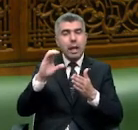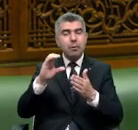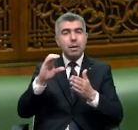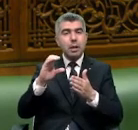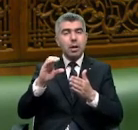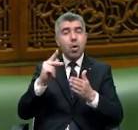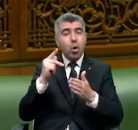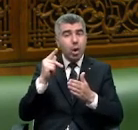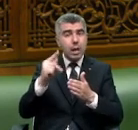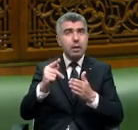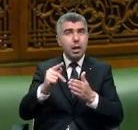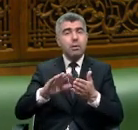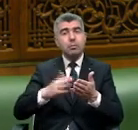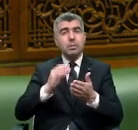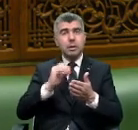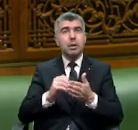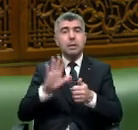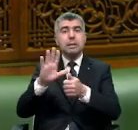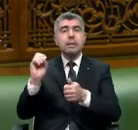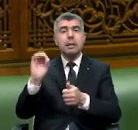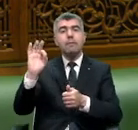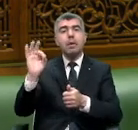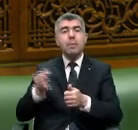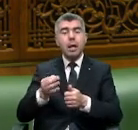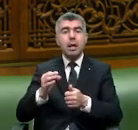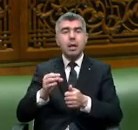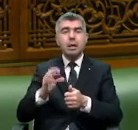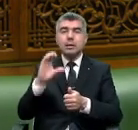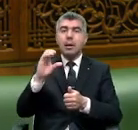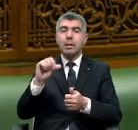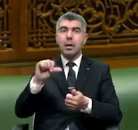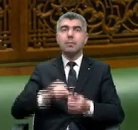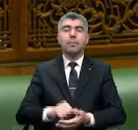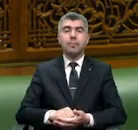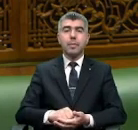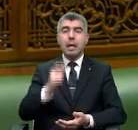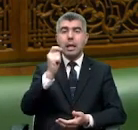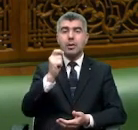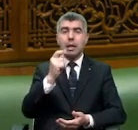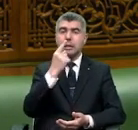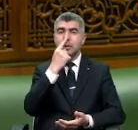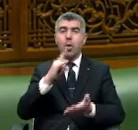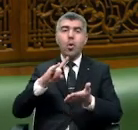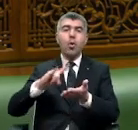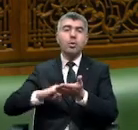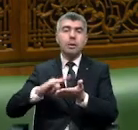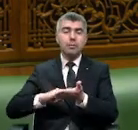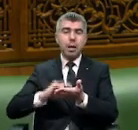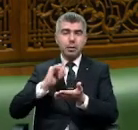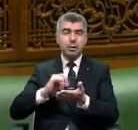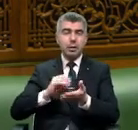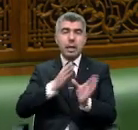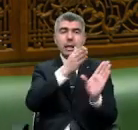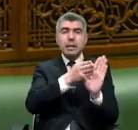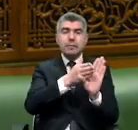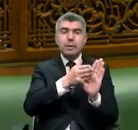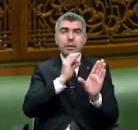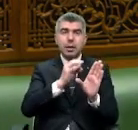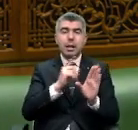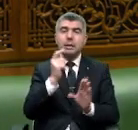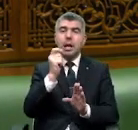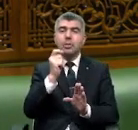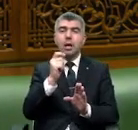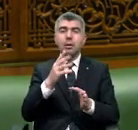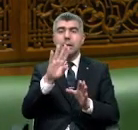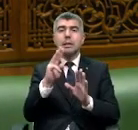الدار البيضاء لواحد القنيطرة على حصة الأسد مع 60% للدار البيضاء وحدها. على مستوى جهة طنجة تطوال الحسيمة سيد الوزير، هنالك تمركز للأطباء النفسانيين بمدينة